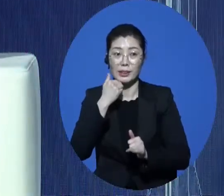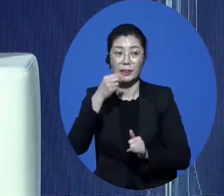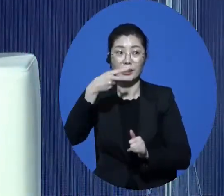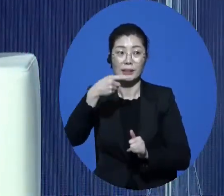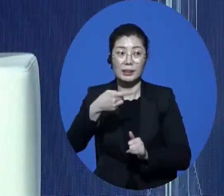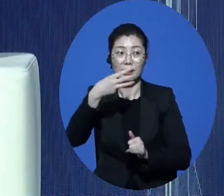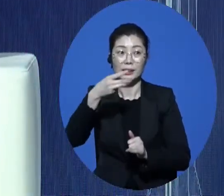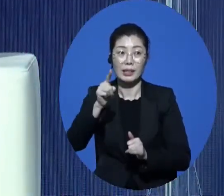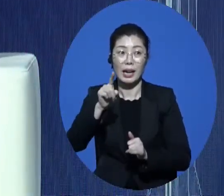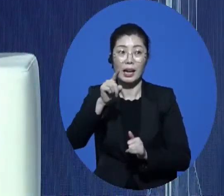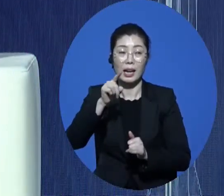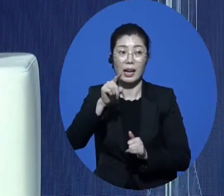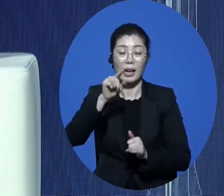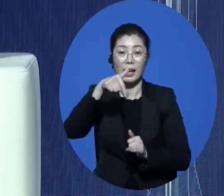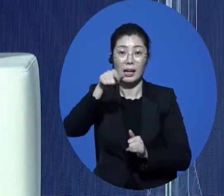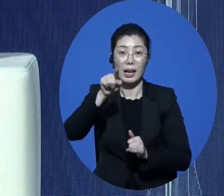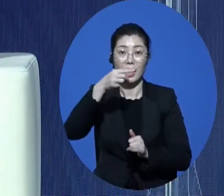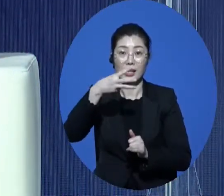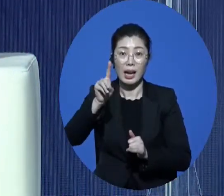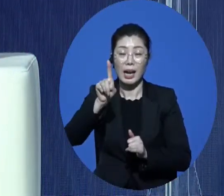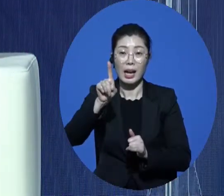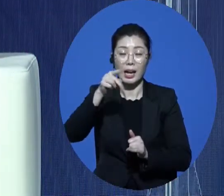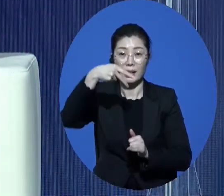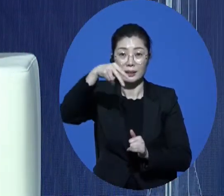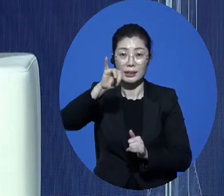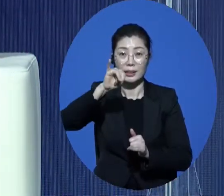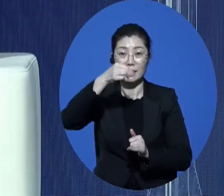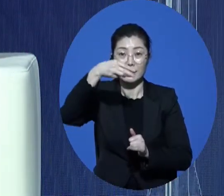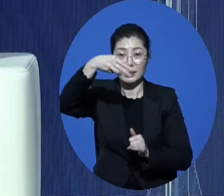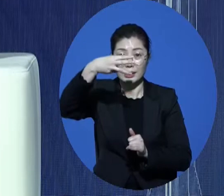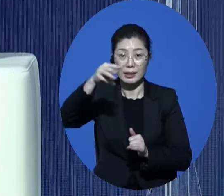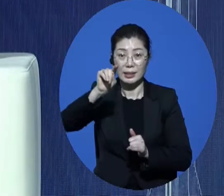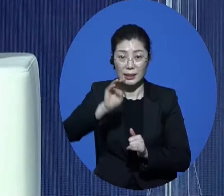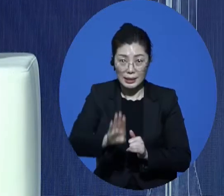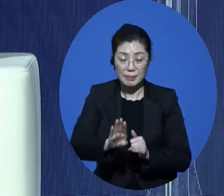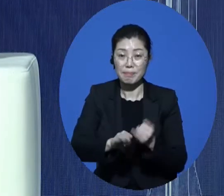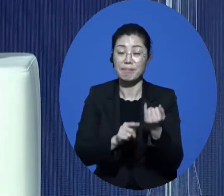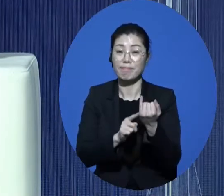드라가나 시릭 밀로바노빅님의 지난